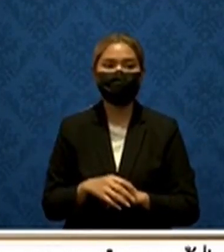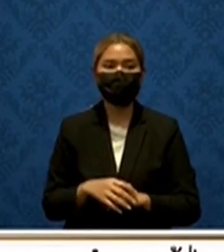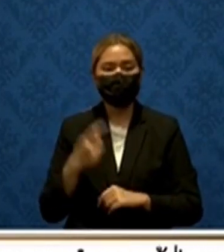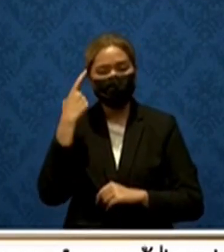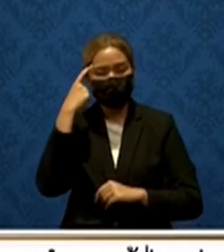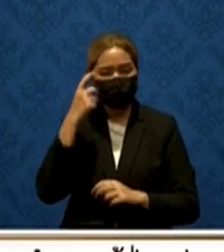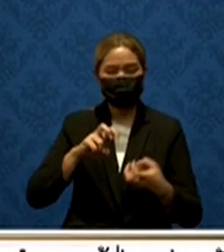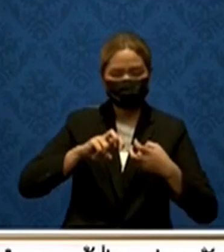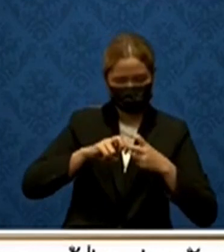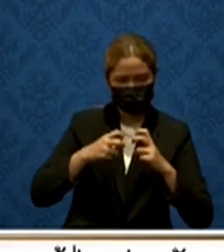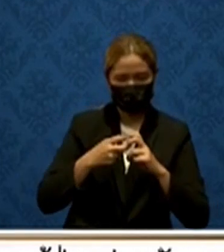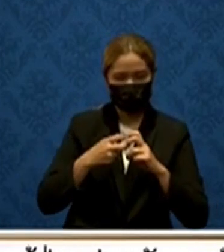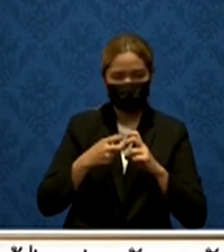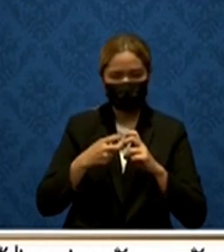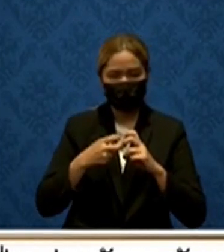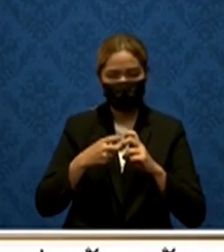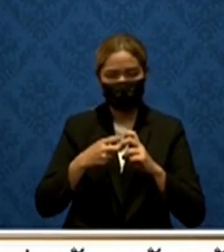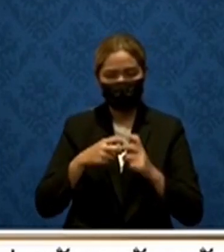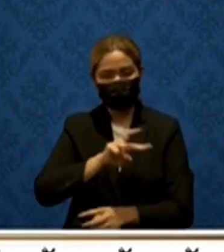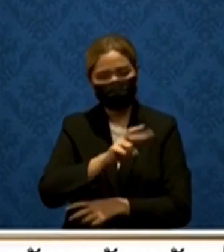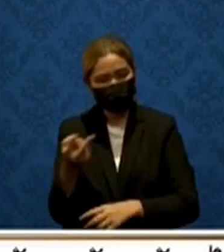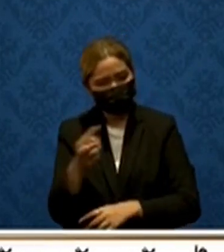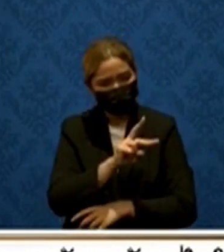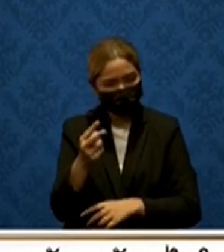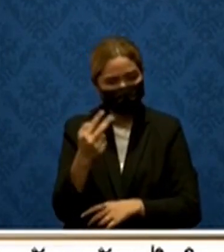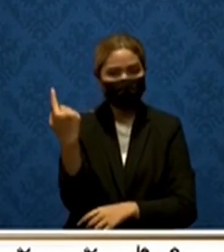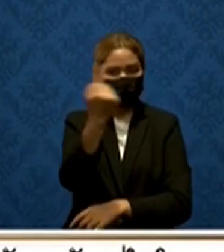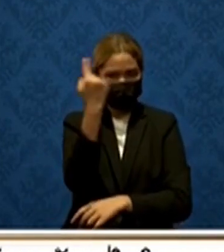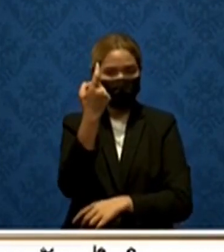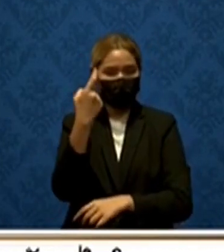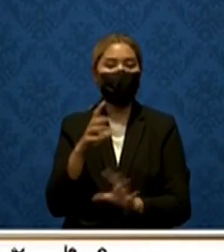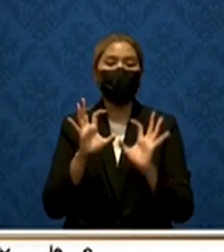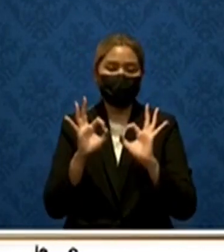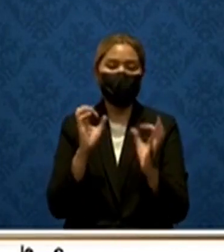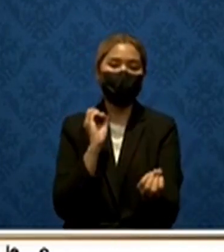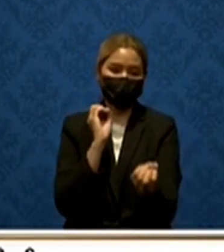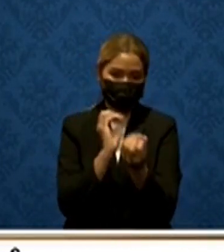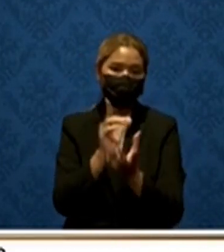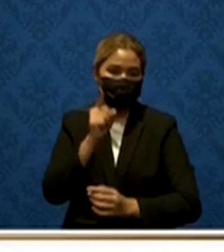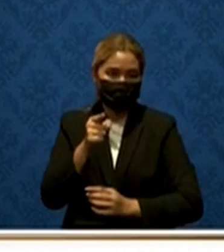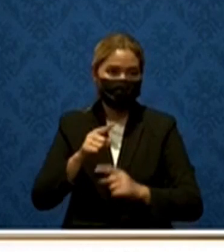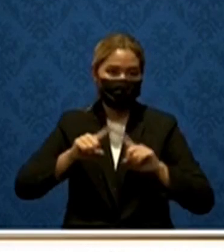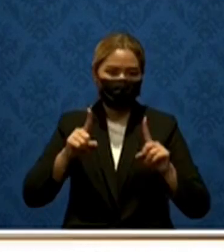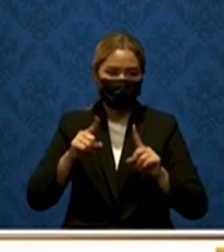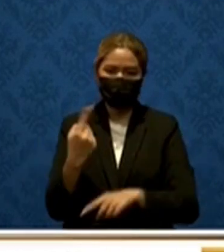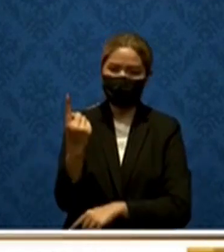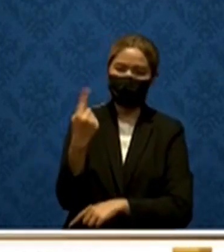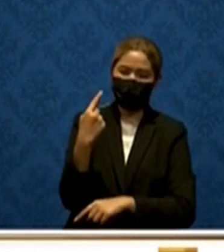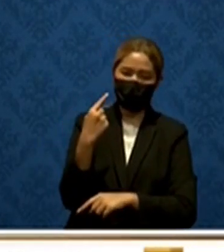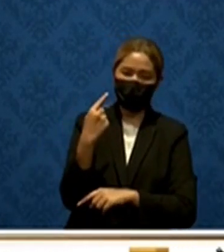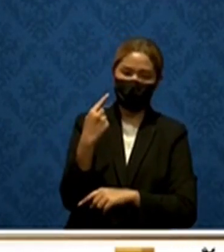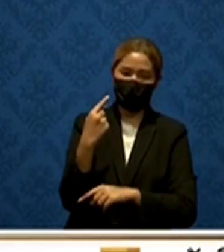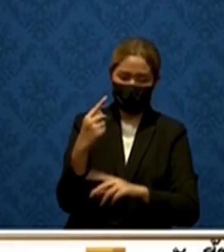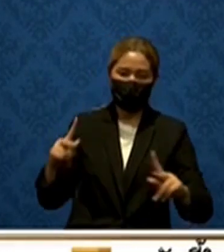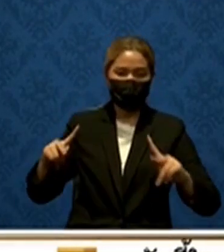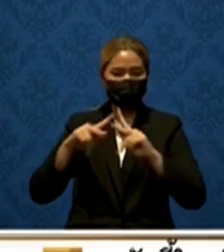มันกลายเป็นขาวเป็ดำนะครับท่องเที่ยวอาจจะจริงแต่ท่องเที่ยวโทษรัตท่องเที่วไม่ได้นะครับโทษธนยก